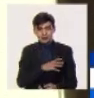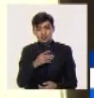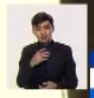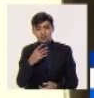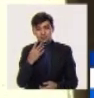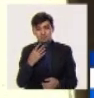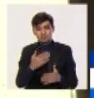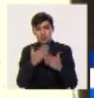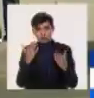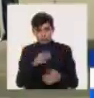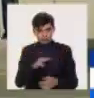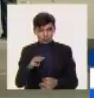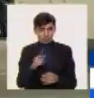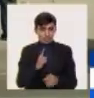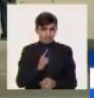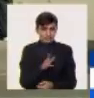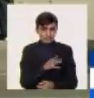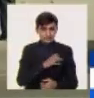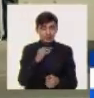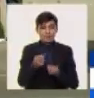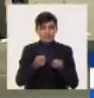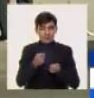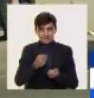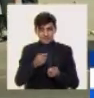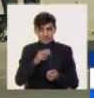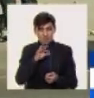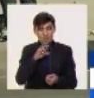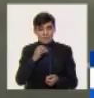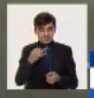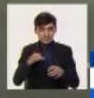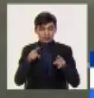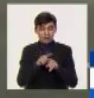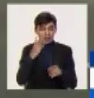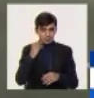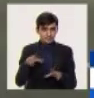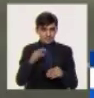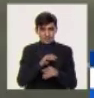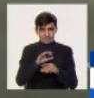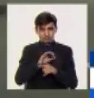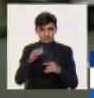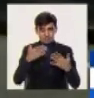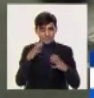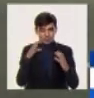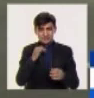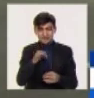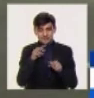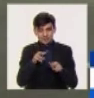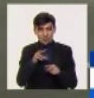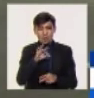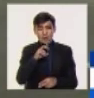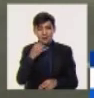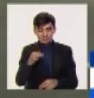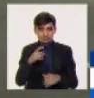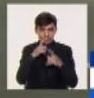через больше минут. В управлении мобильности сообщили, что в Алматы запущены все автобусы. Контролеры ОНАЙ параллельно проверяют